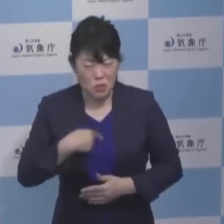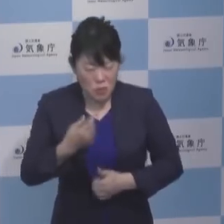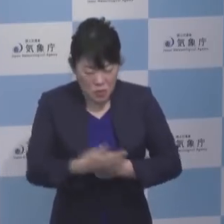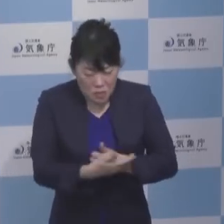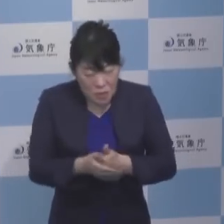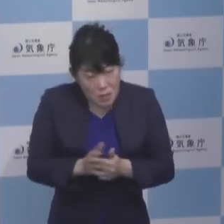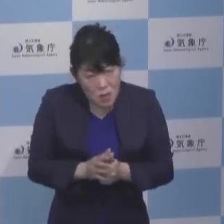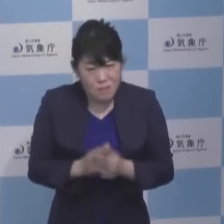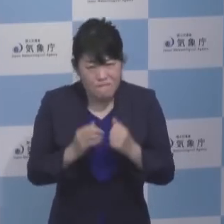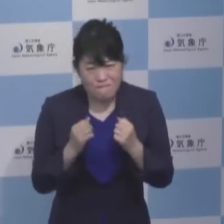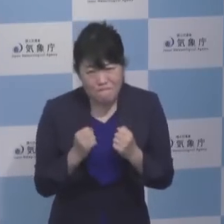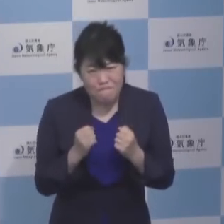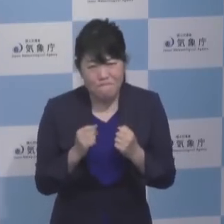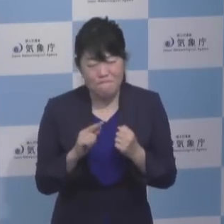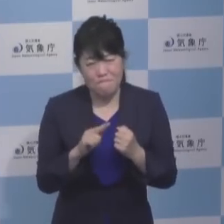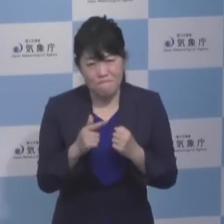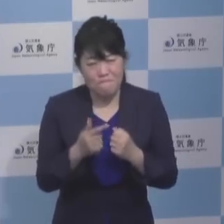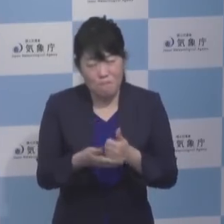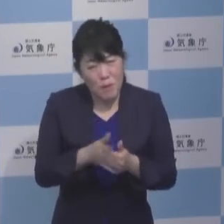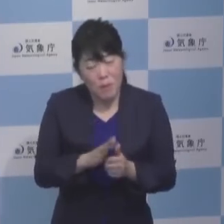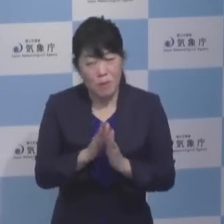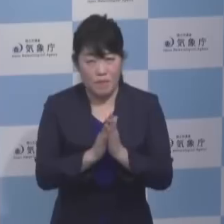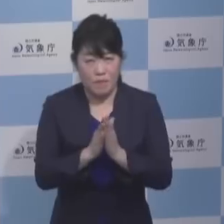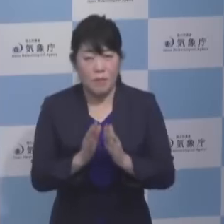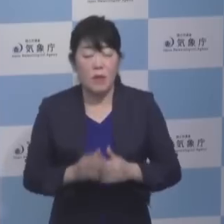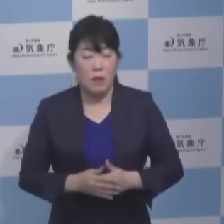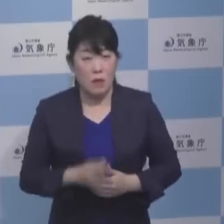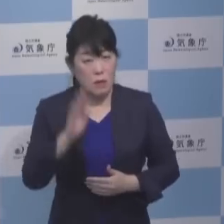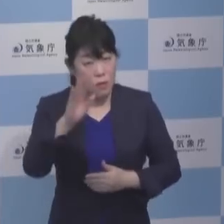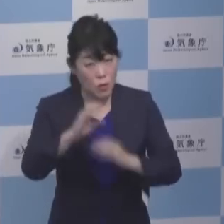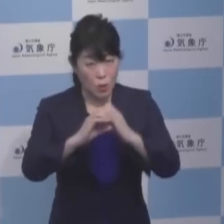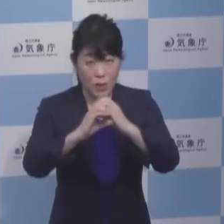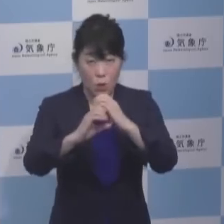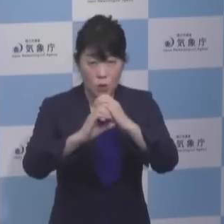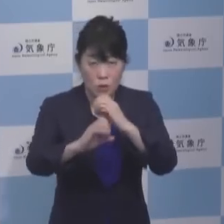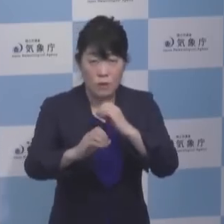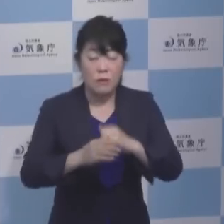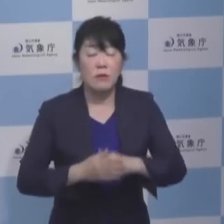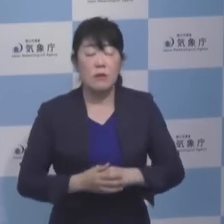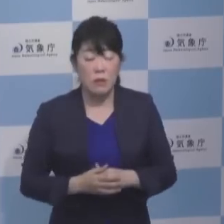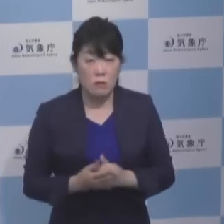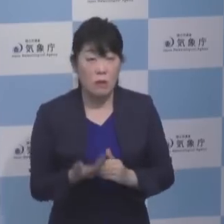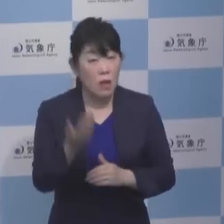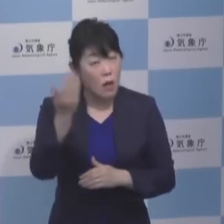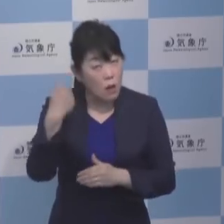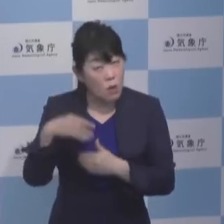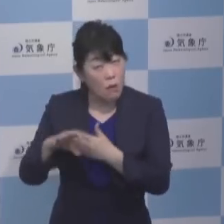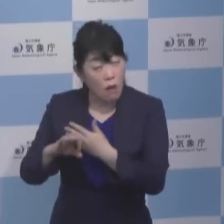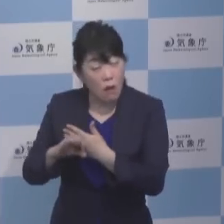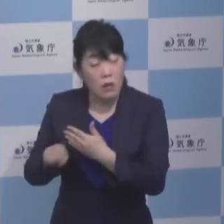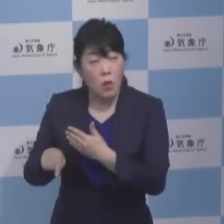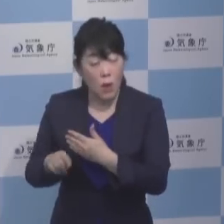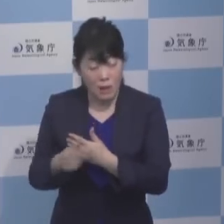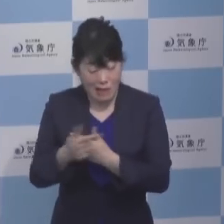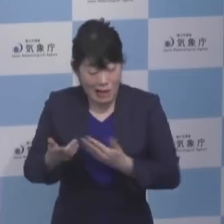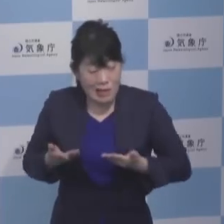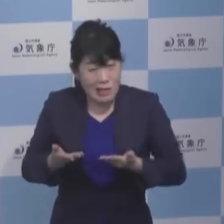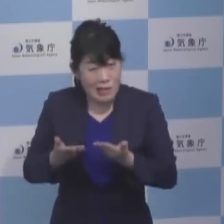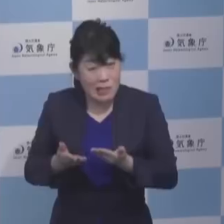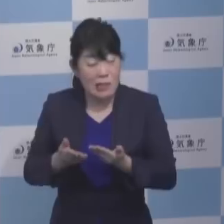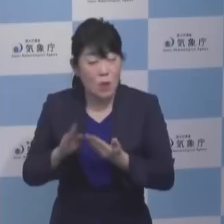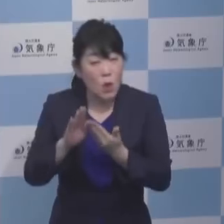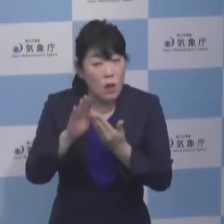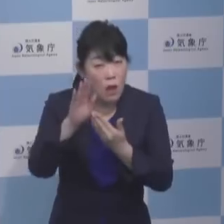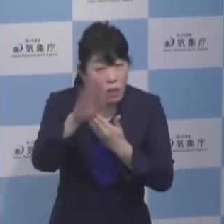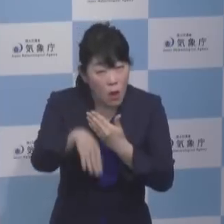がけてください。今後の見通しです。過去の事例では大地震発生後に